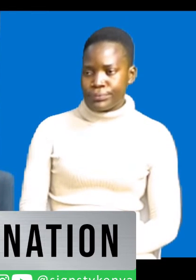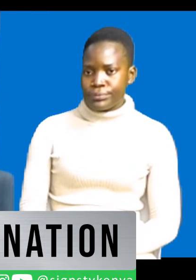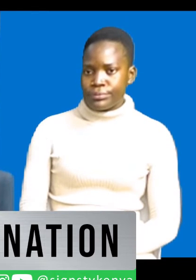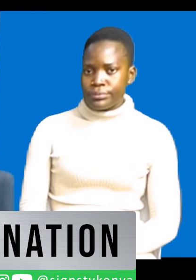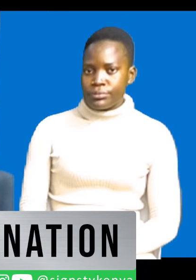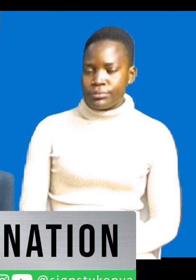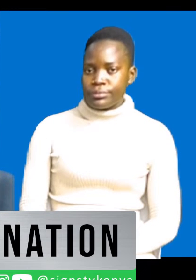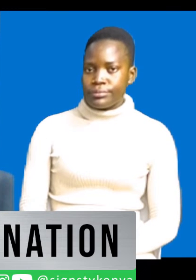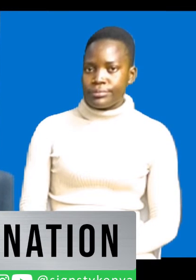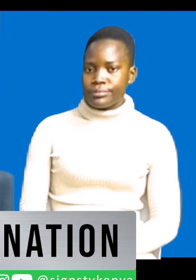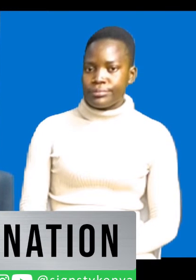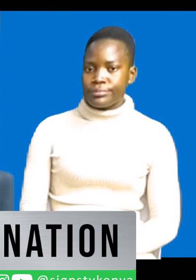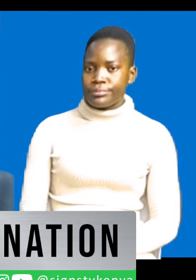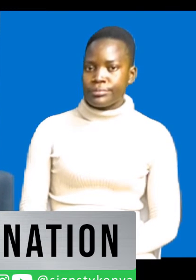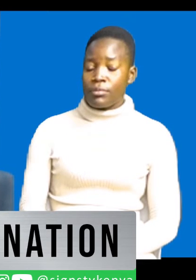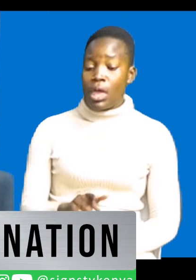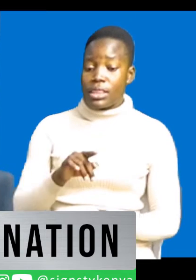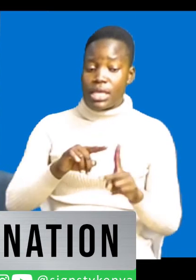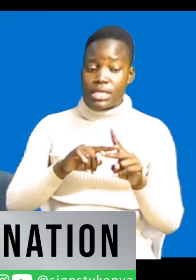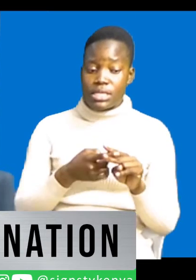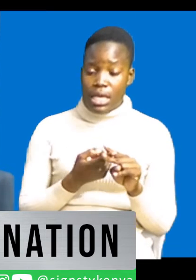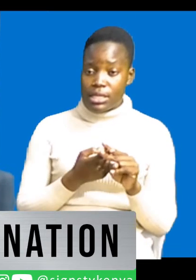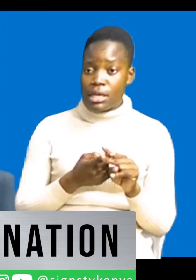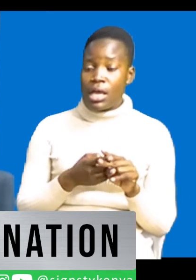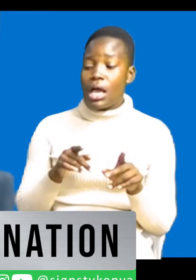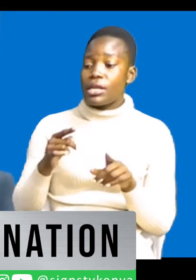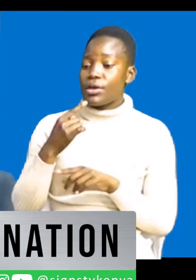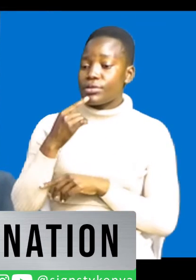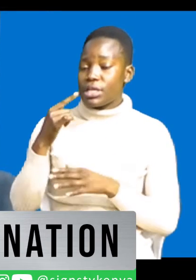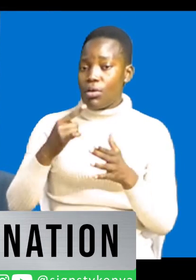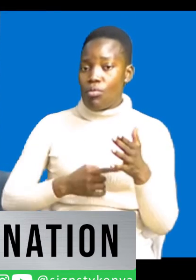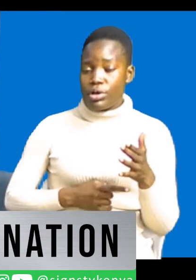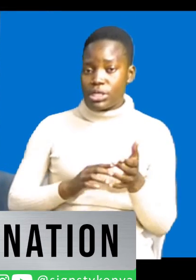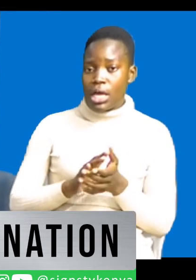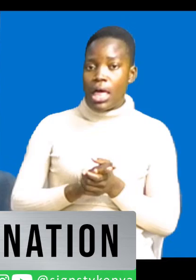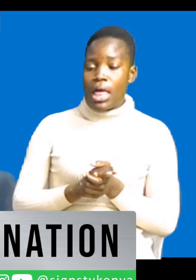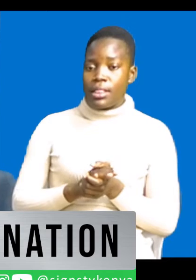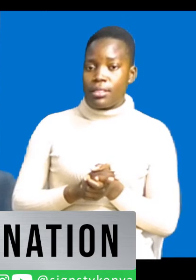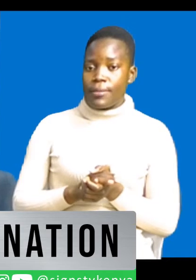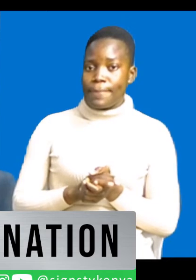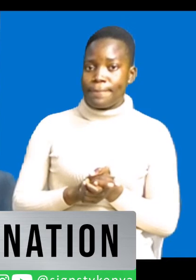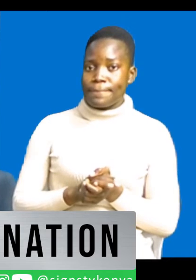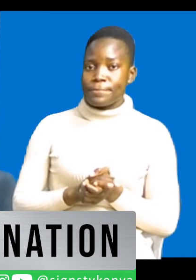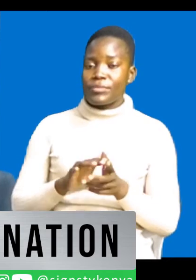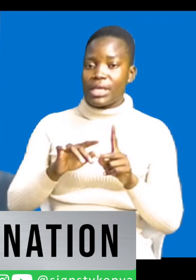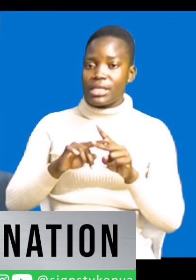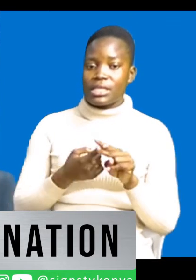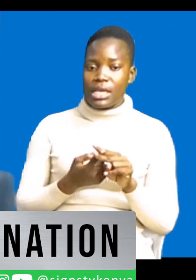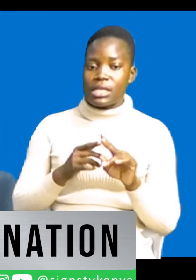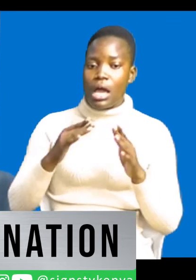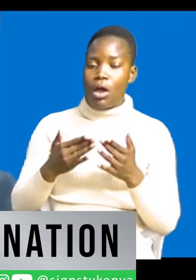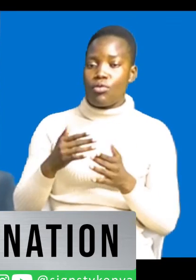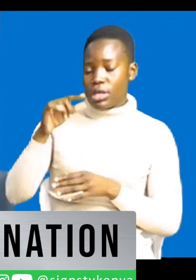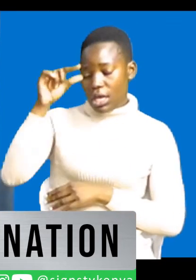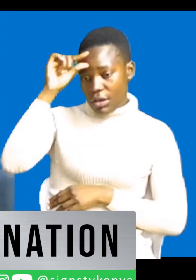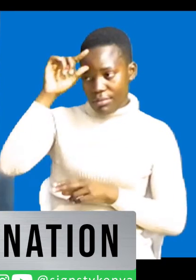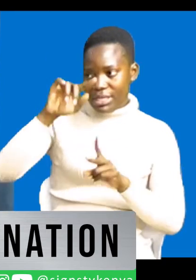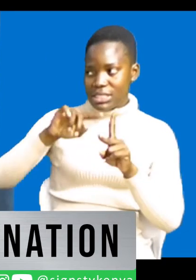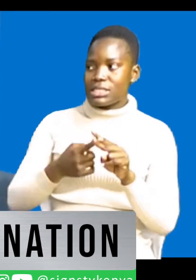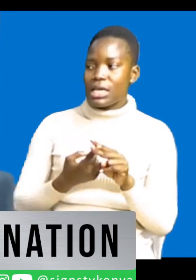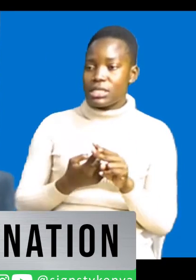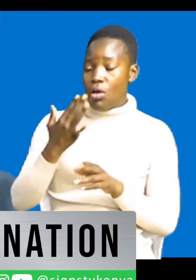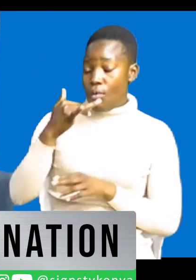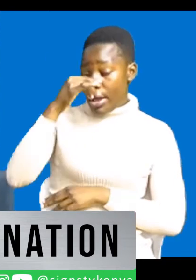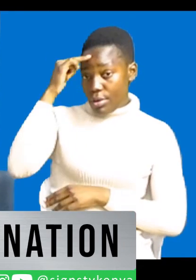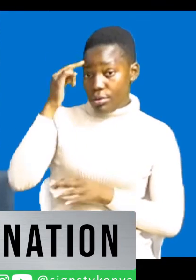Jona, hii kitu inaanzia kwa, na ndio nilikuwa nasema mambo ya vyama vya kisiasa. Inaanzia vile siasa yetu tunaicheza Jona.